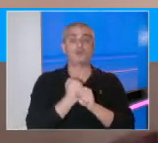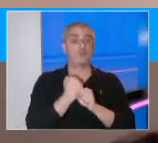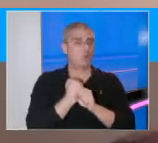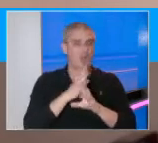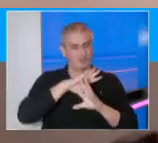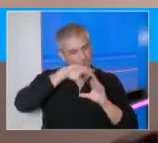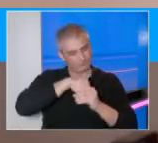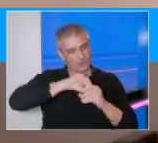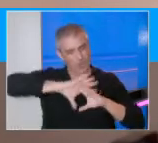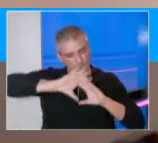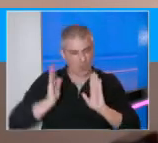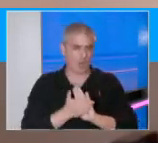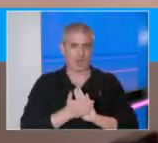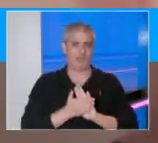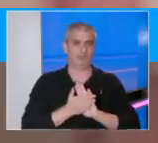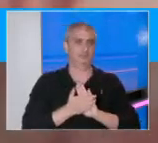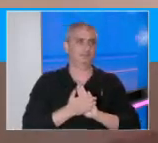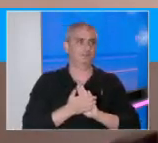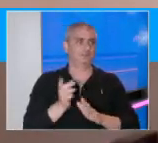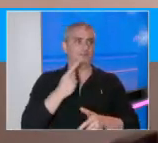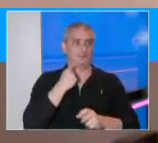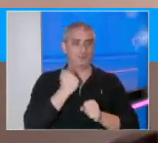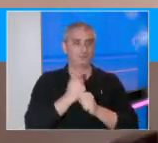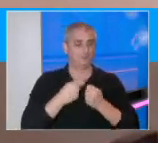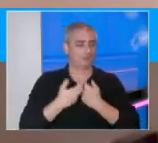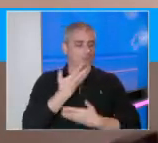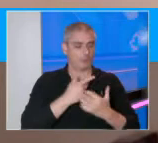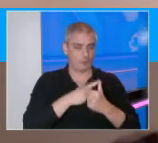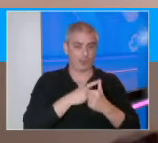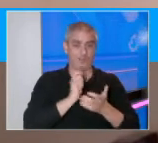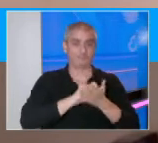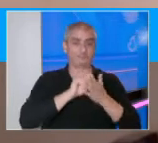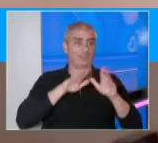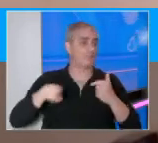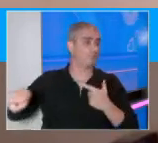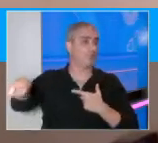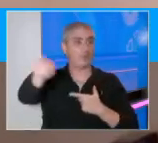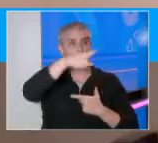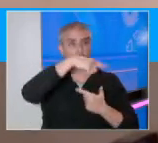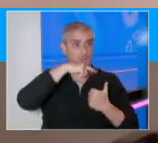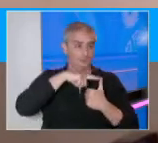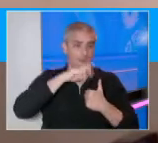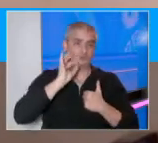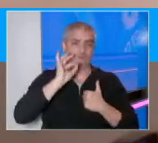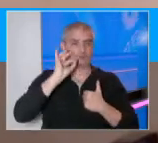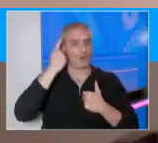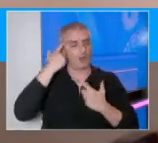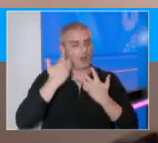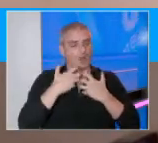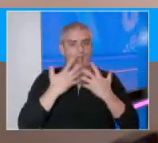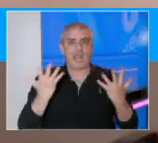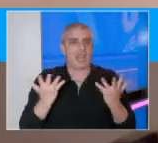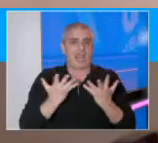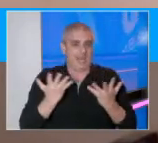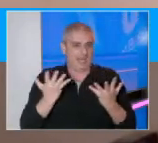פעולה כוללת, שבעצם אומרת, שיוצרת שיתוף פעולה בין משרדי הממשלה השונים, בשביל לחשוב איך